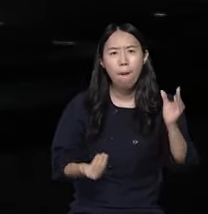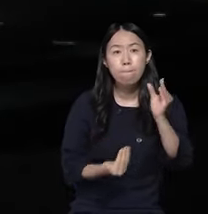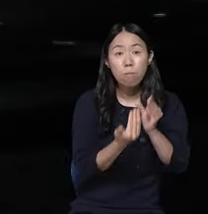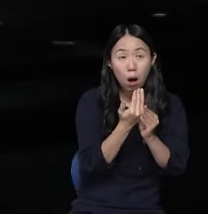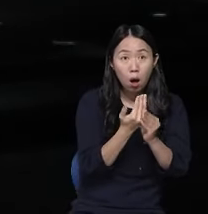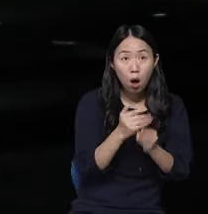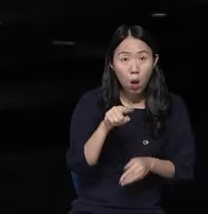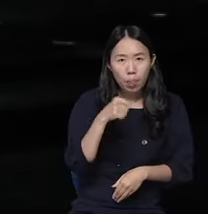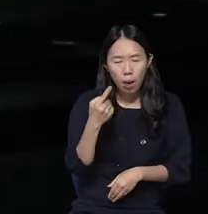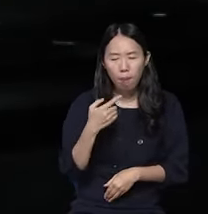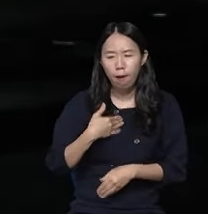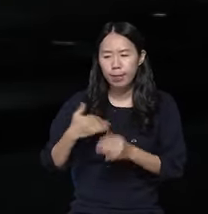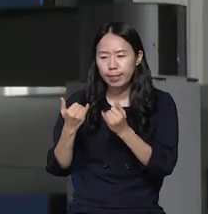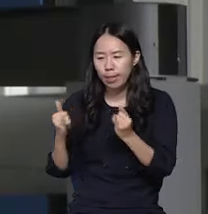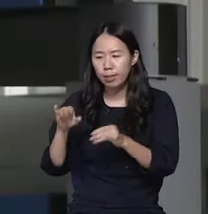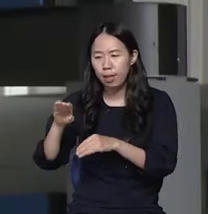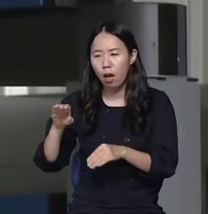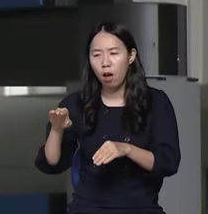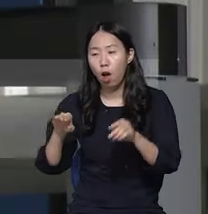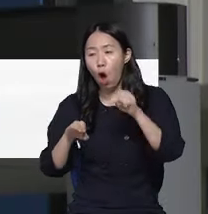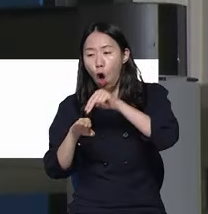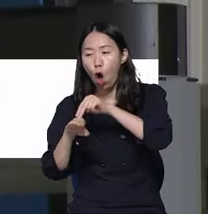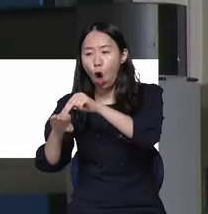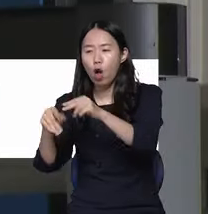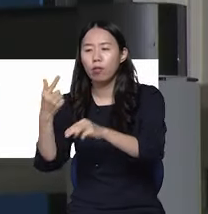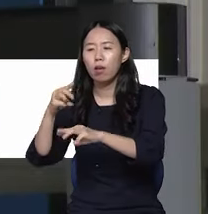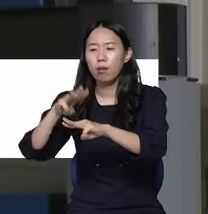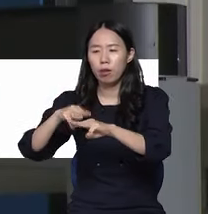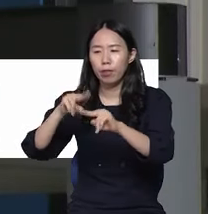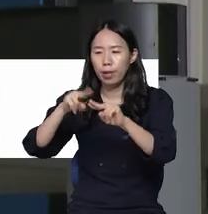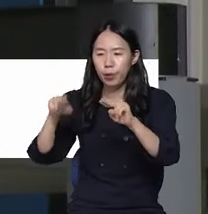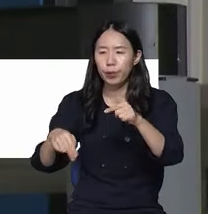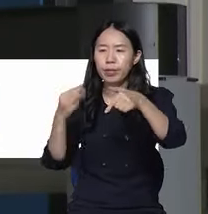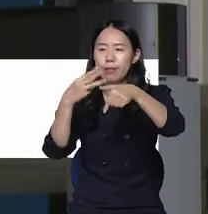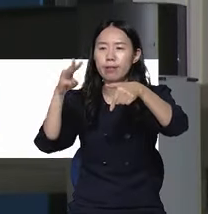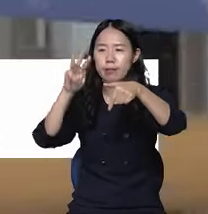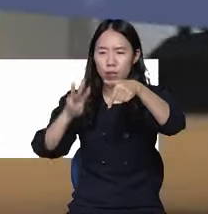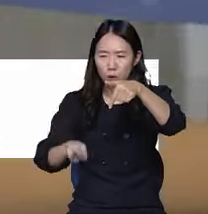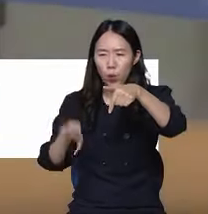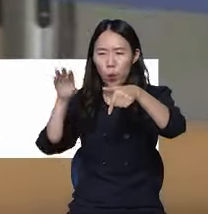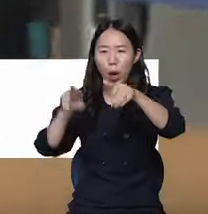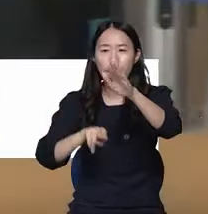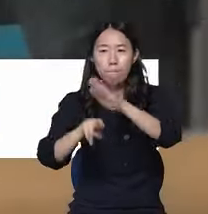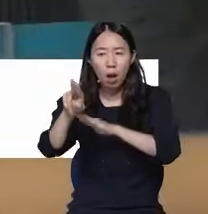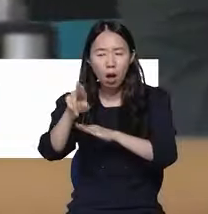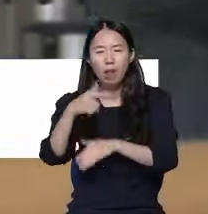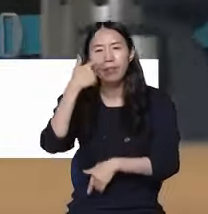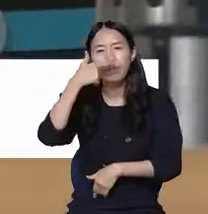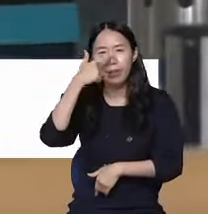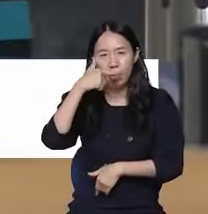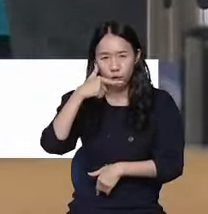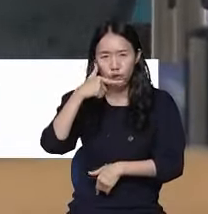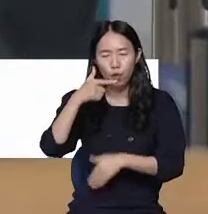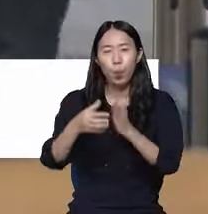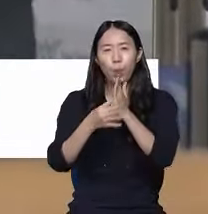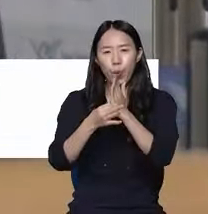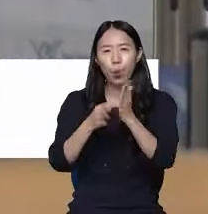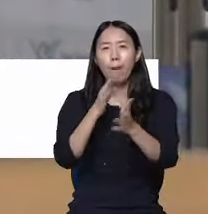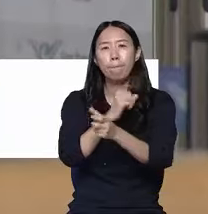차를 타고 대전에 내린 뒤 인천공항으로 이동하면서 태국행 티켓을 구매한 것으로